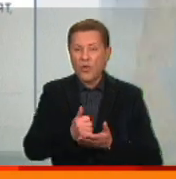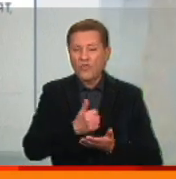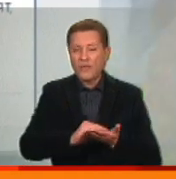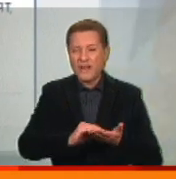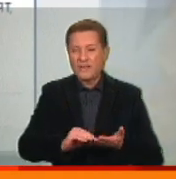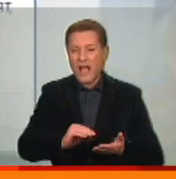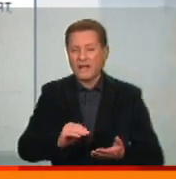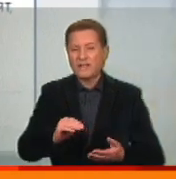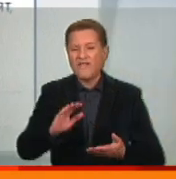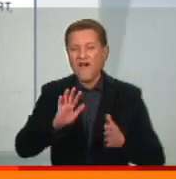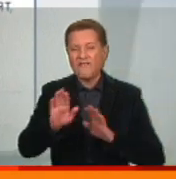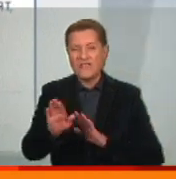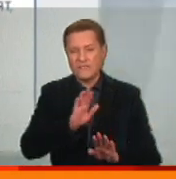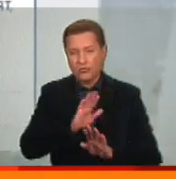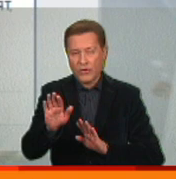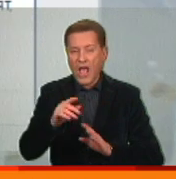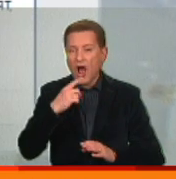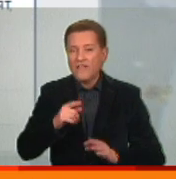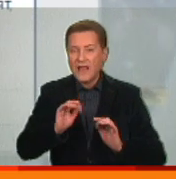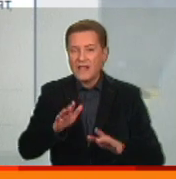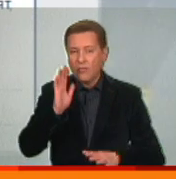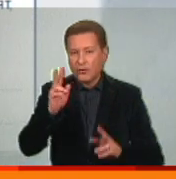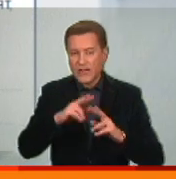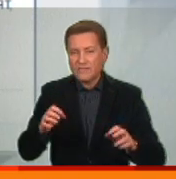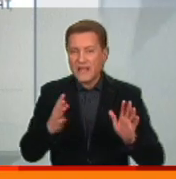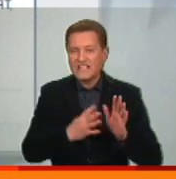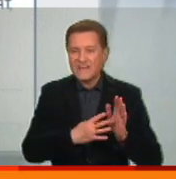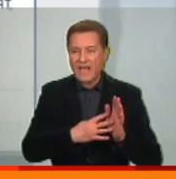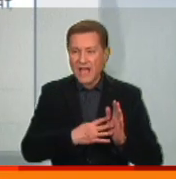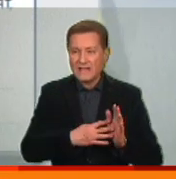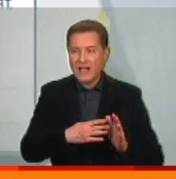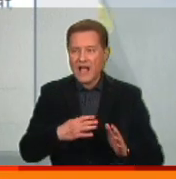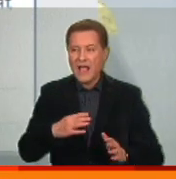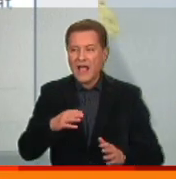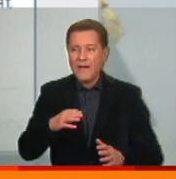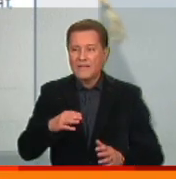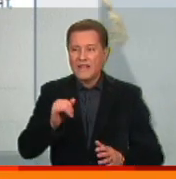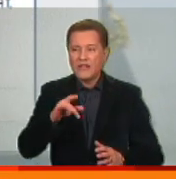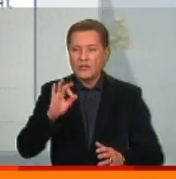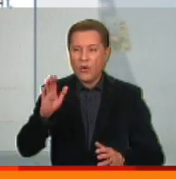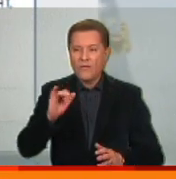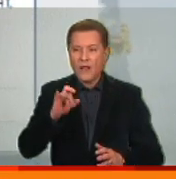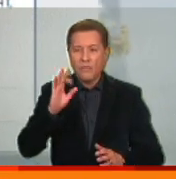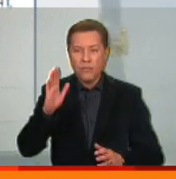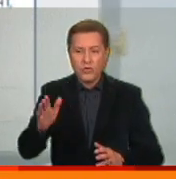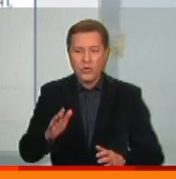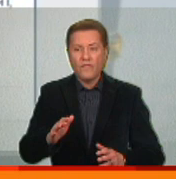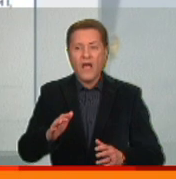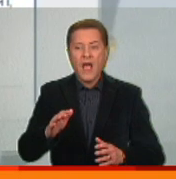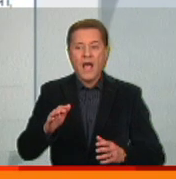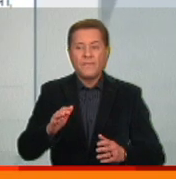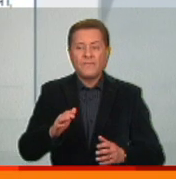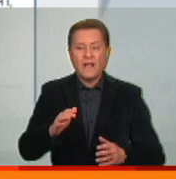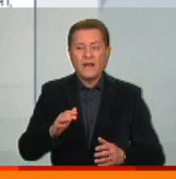РБК «Україна» у Фейсбуку. Говорят, дело будет рассматривать «Девятка», «Титов» и «Камбулов». Есть, конечно, небольшая проблема. Распределение судей